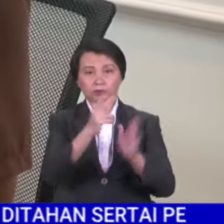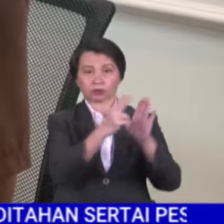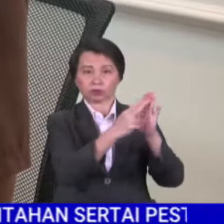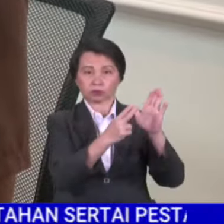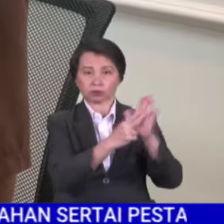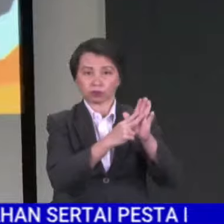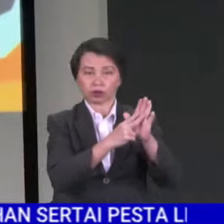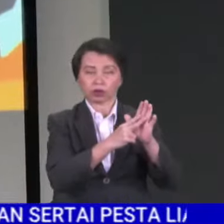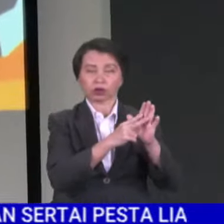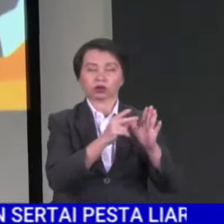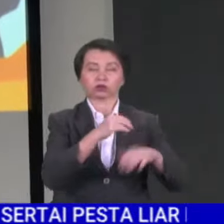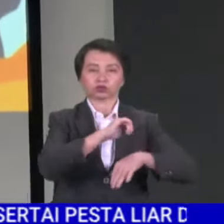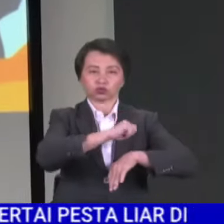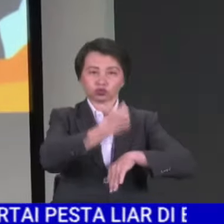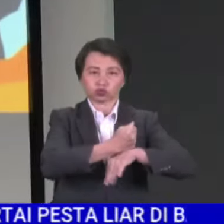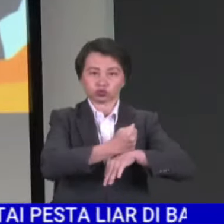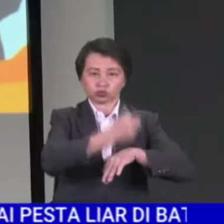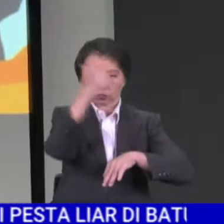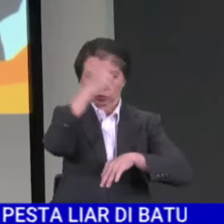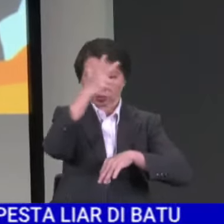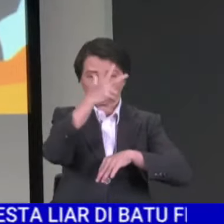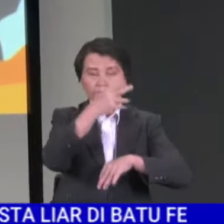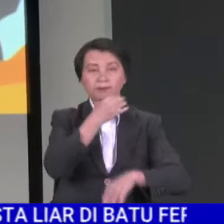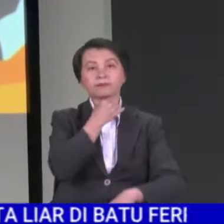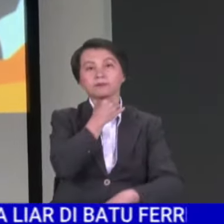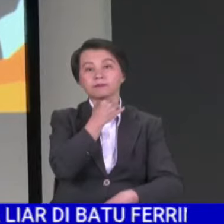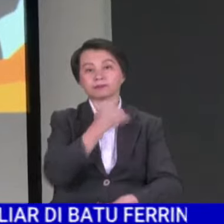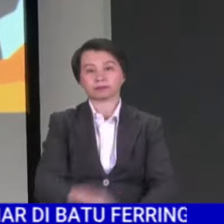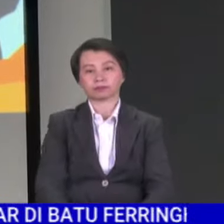Undang-Undang Tubuh Kerajaan Negeri Perak.